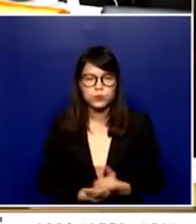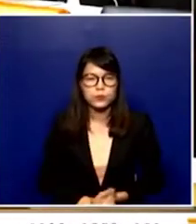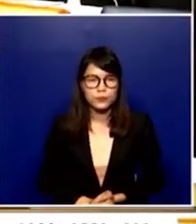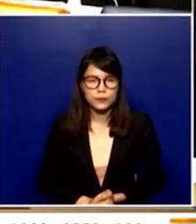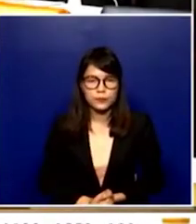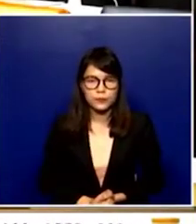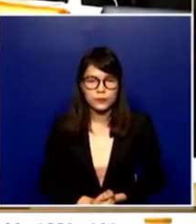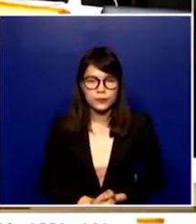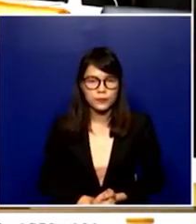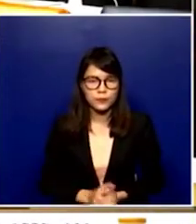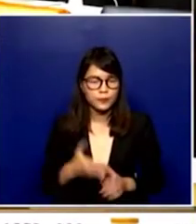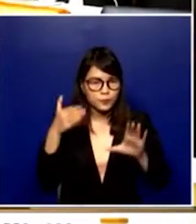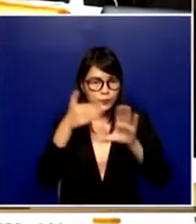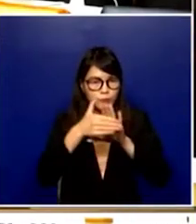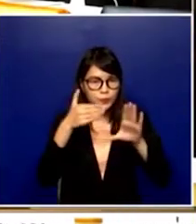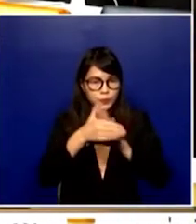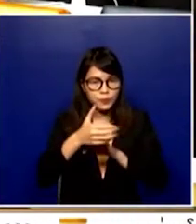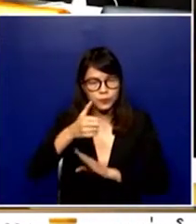ขอสไลลที่ 5 นะคะ